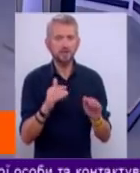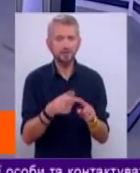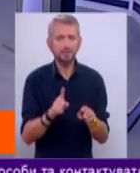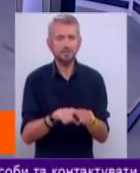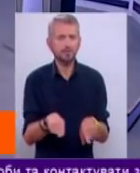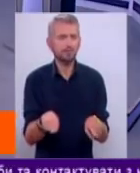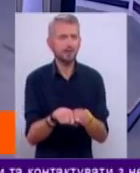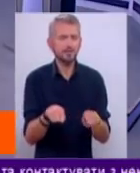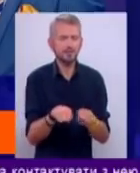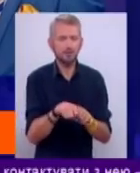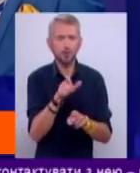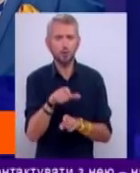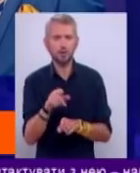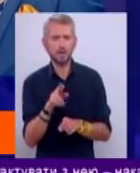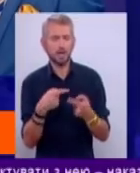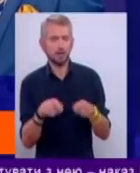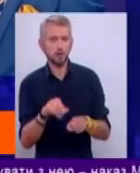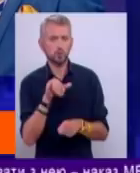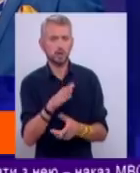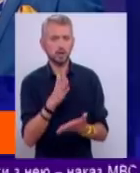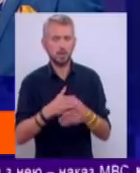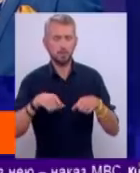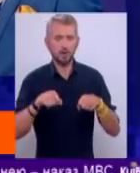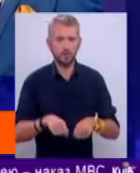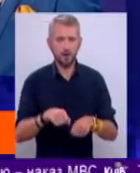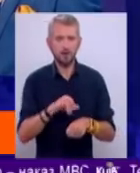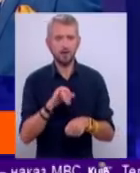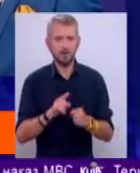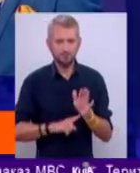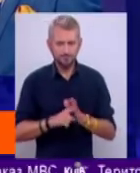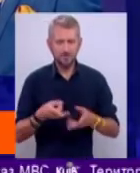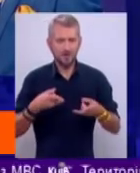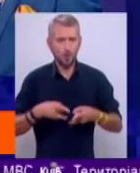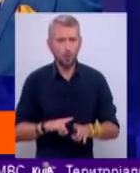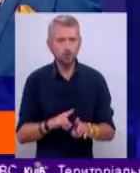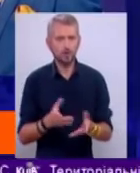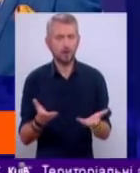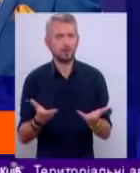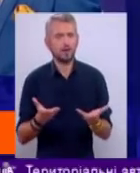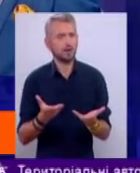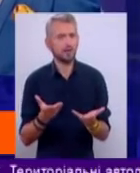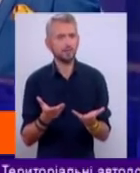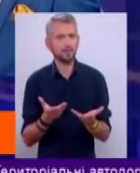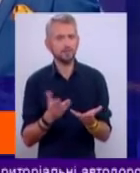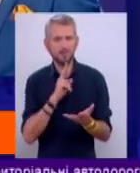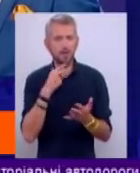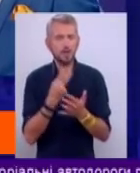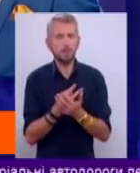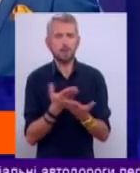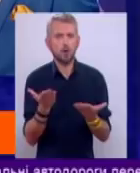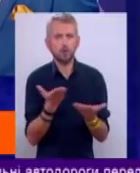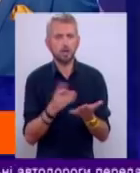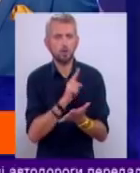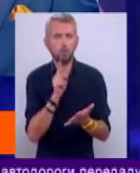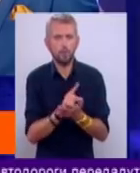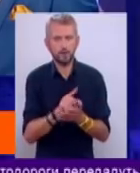самі громадяни, як і інші. І в них є права із народження, які, скажімо так, не передбачають якихось обов'язків